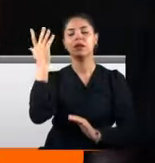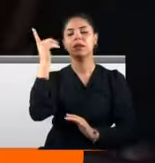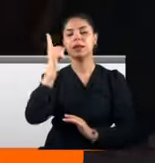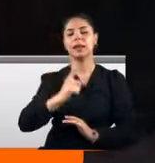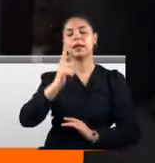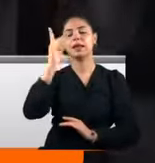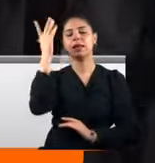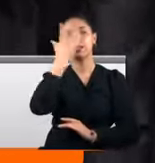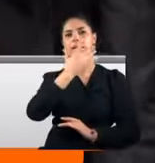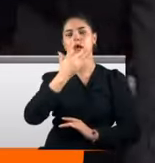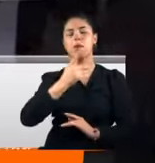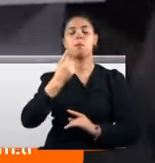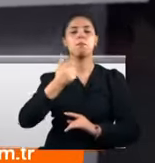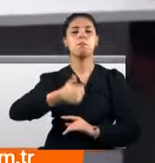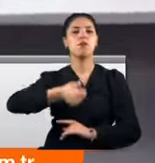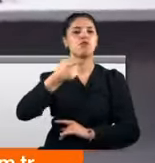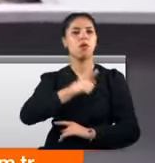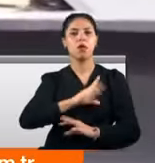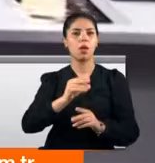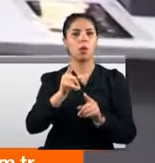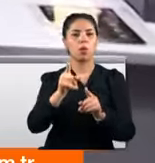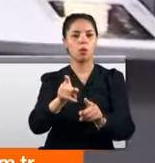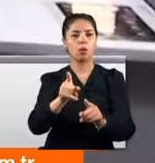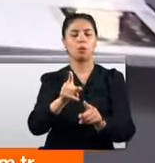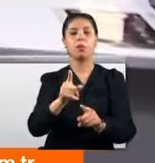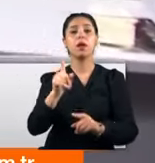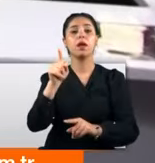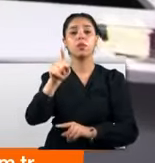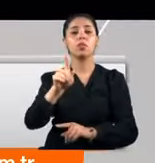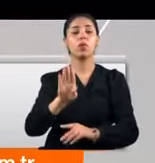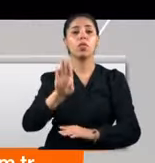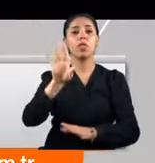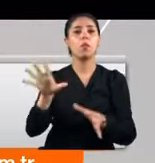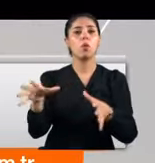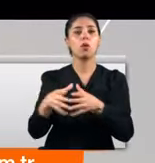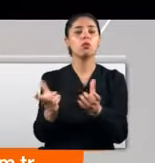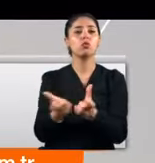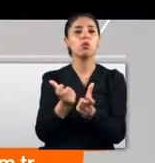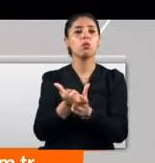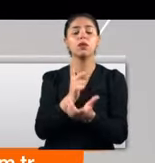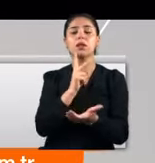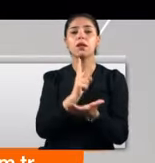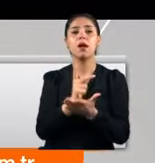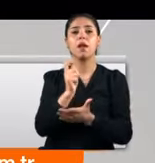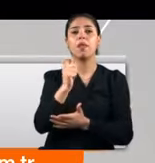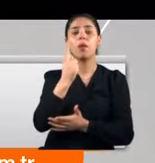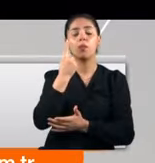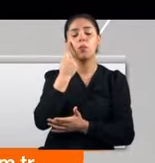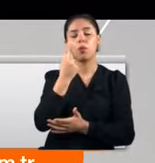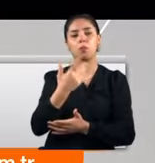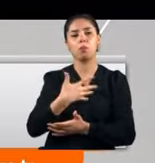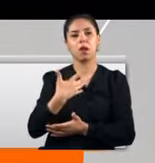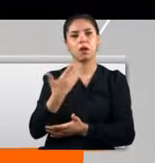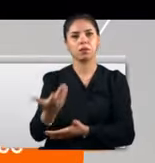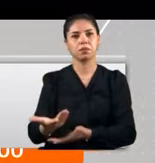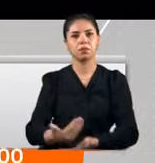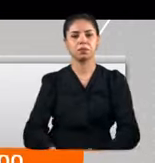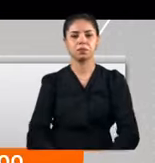başkan adayı olabilir. Bunun için gözler Demokratların Ağustos'taki kongresinde. Harris'in ilk siyahi kadın başkan adayı olmasının